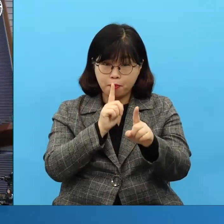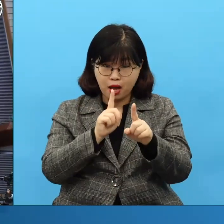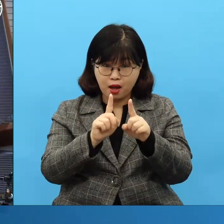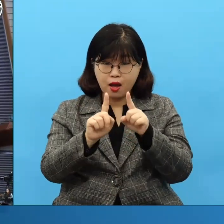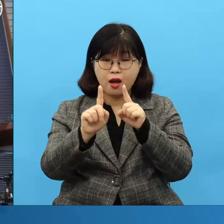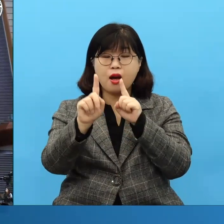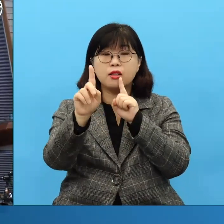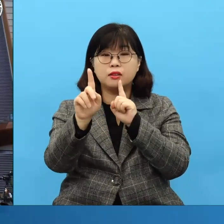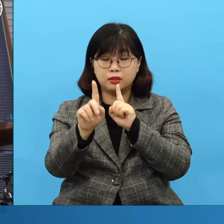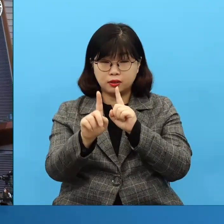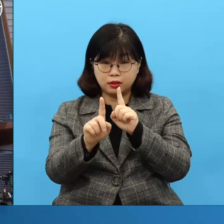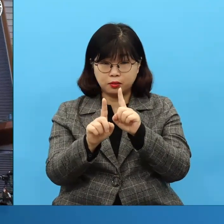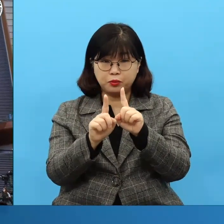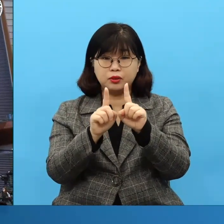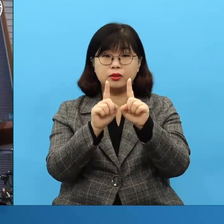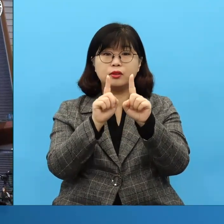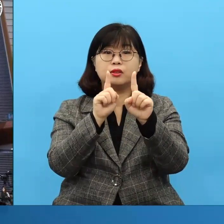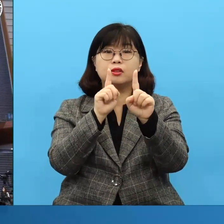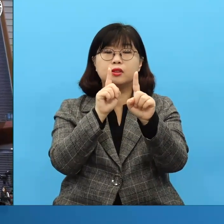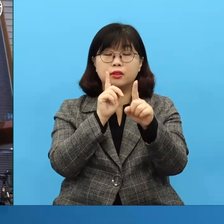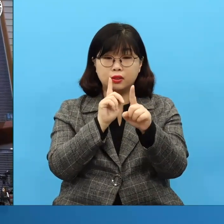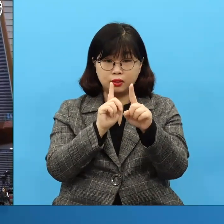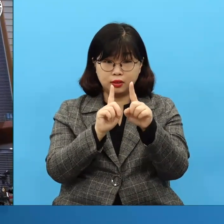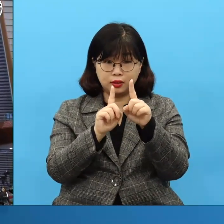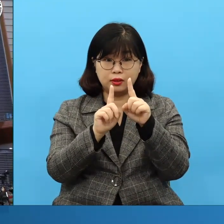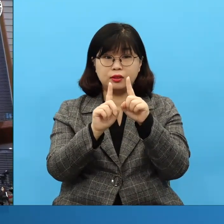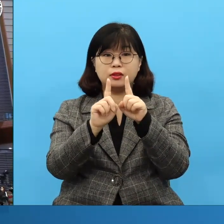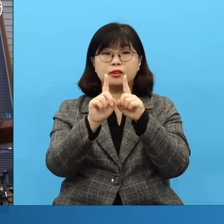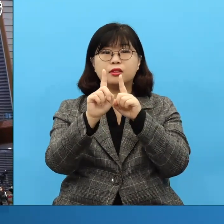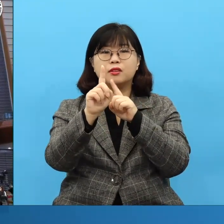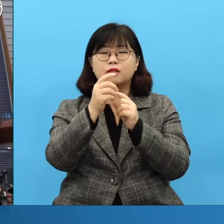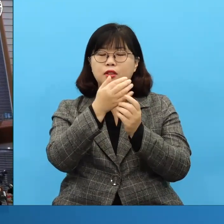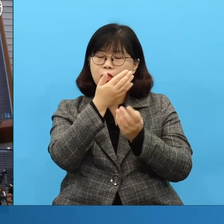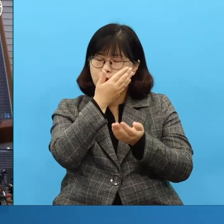생명의 말씀을